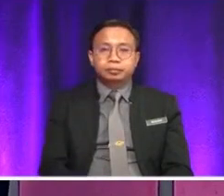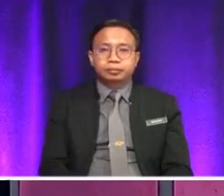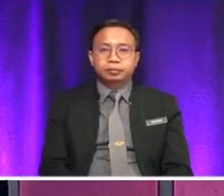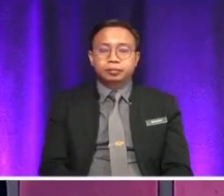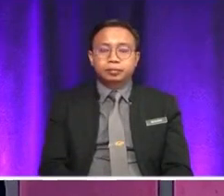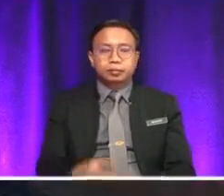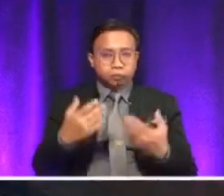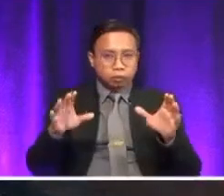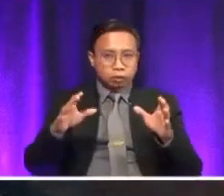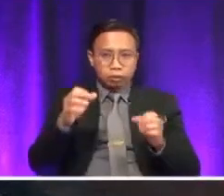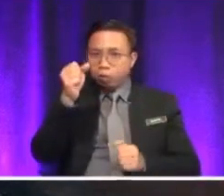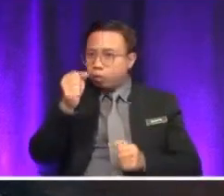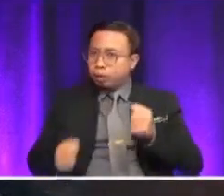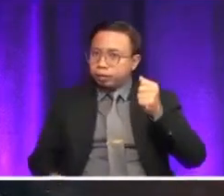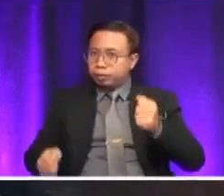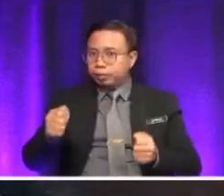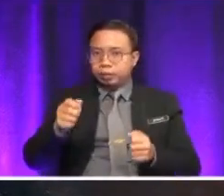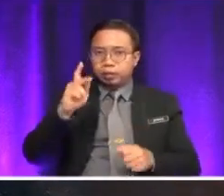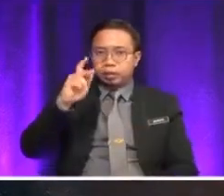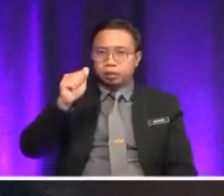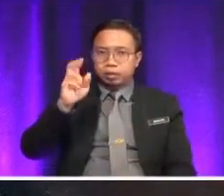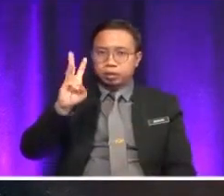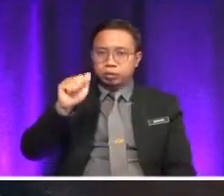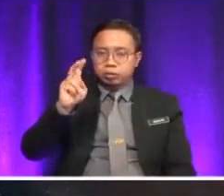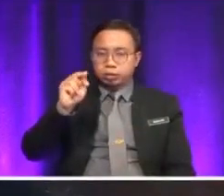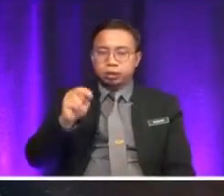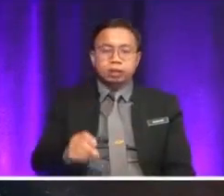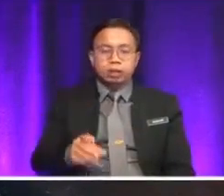Pernah berkawan? Pernah cikgu. Apa